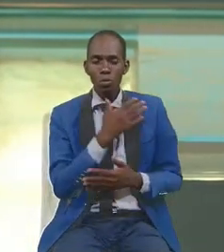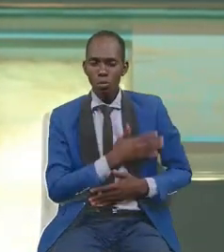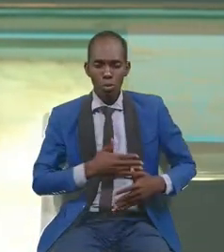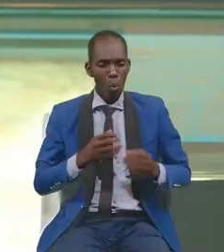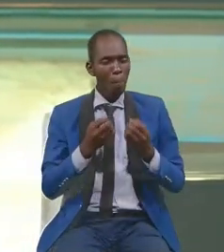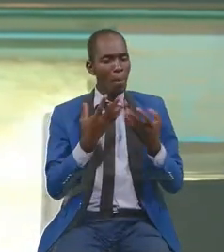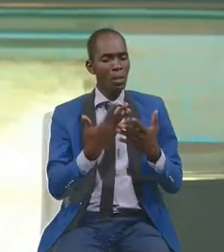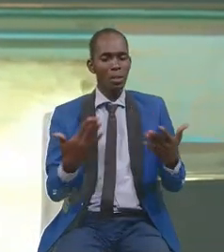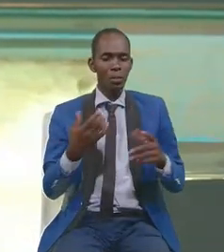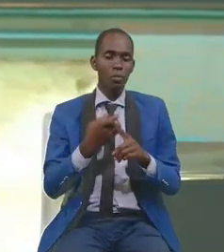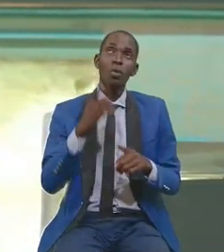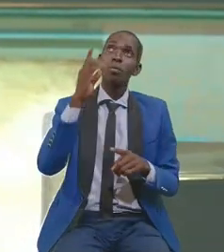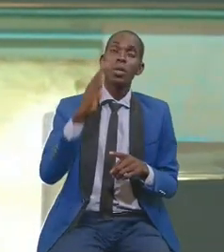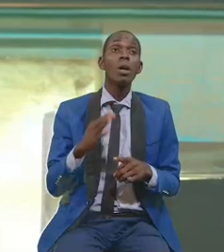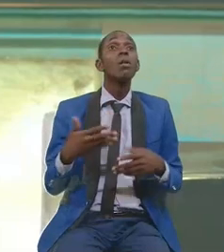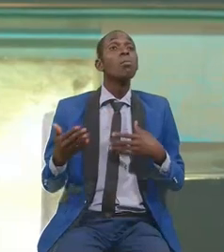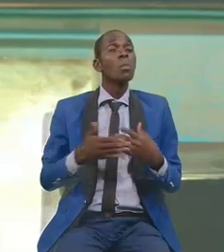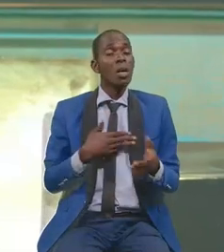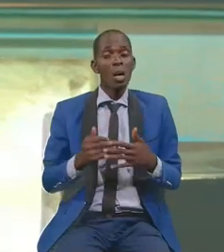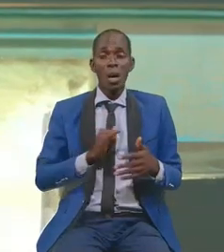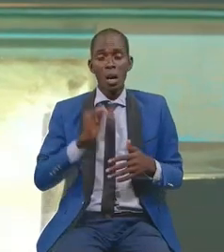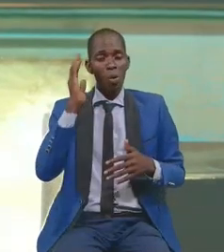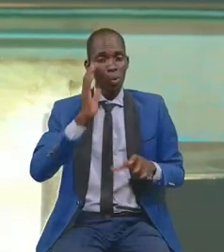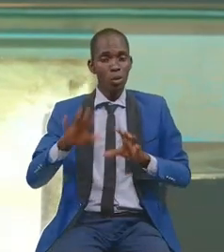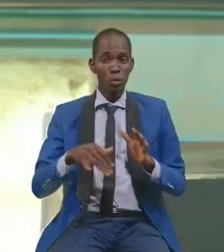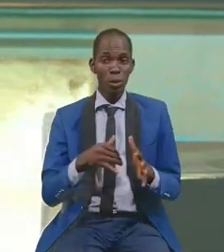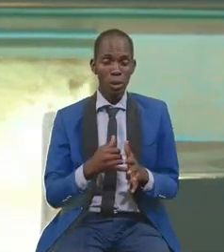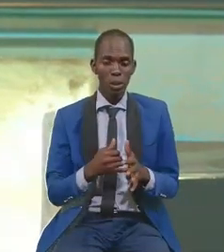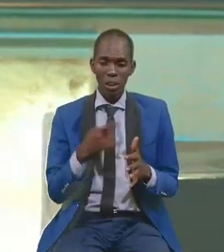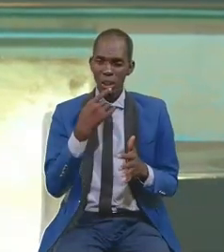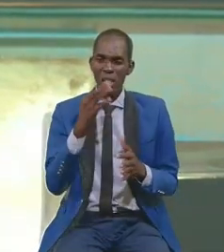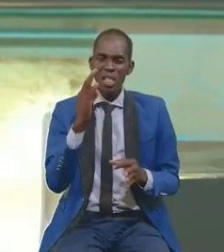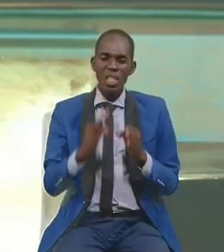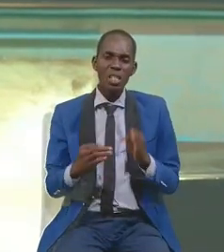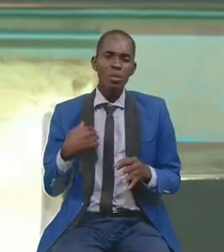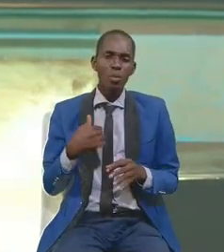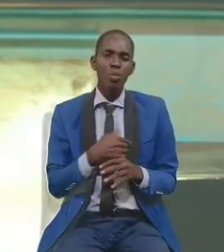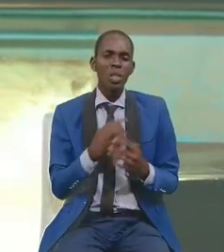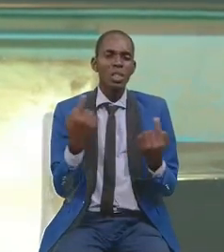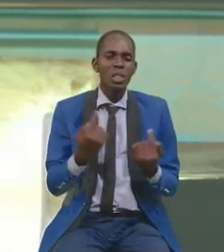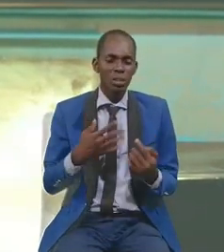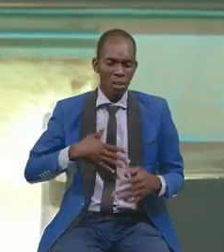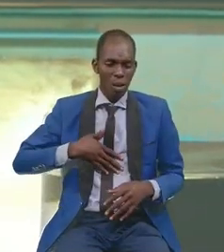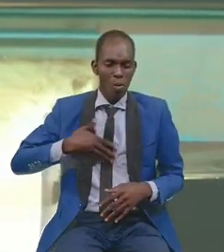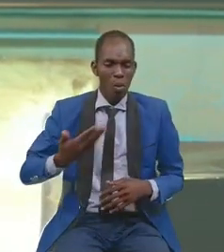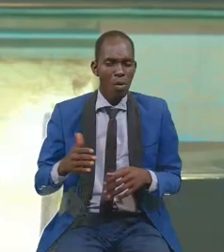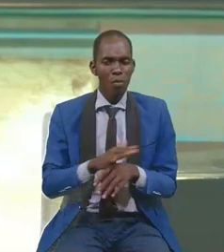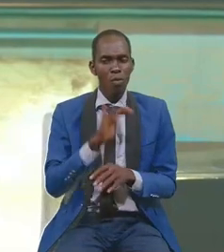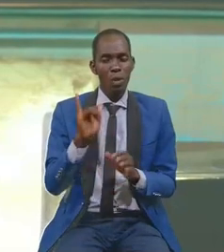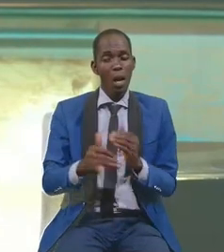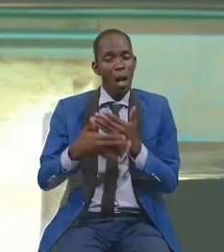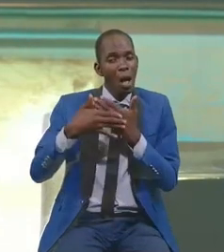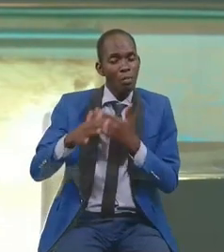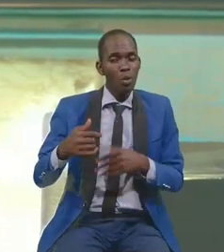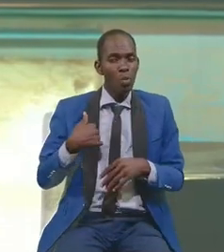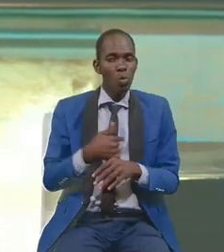dit, mais si nous péchons volontairement, après avoir reçu la connaissance de la vérité, il